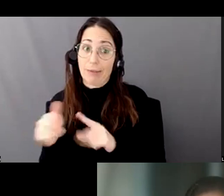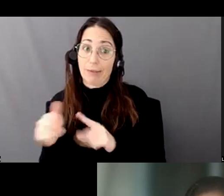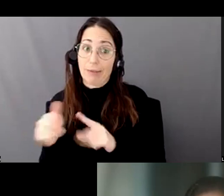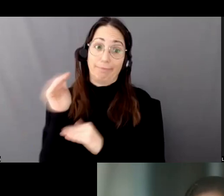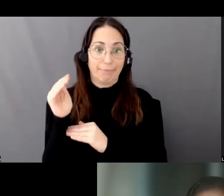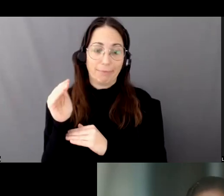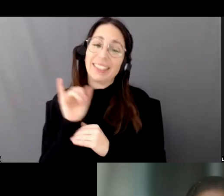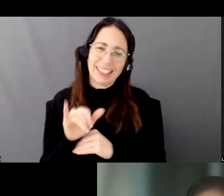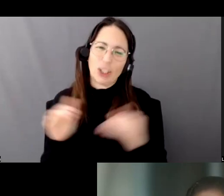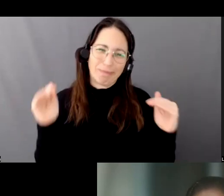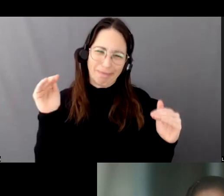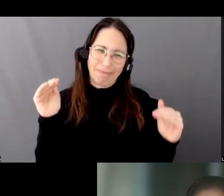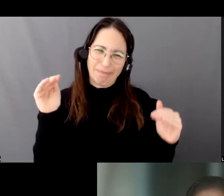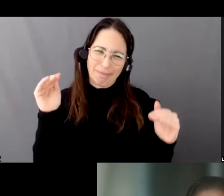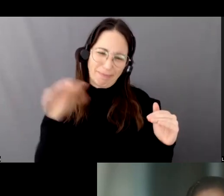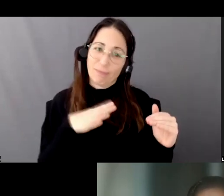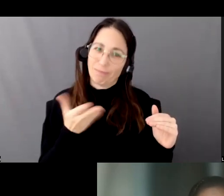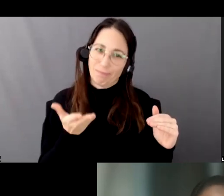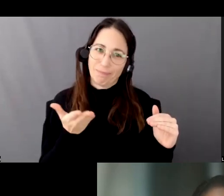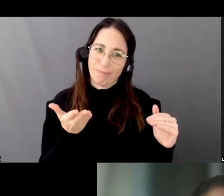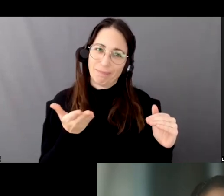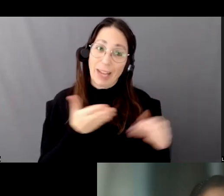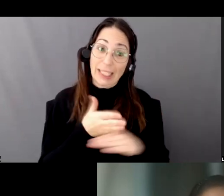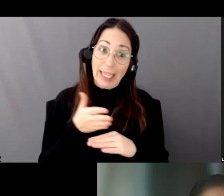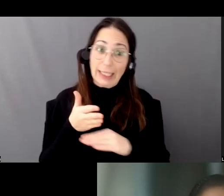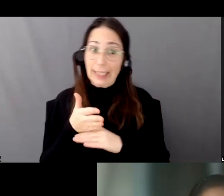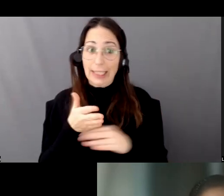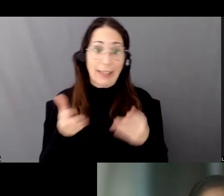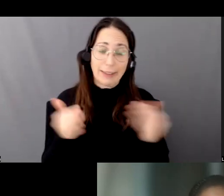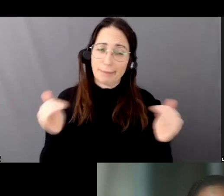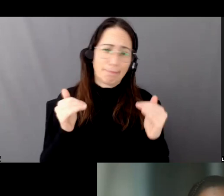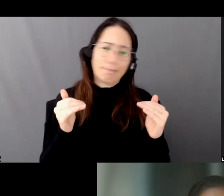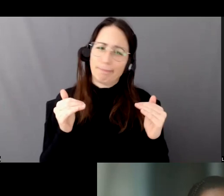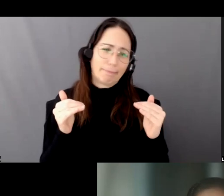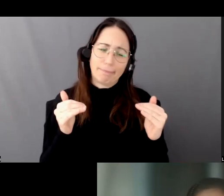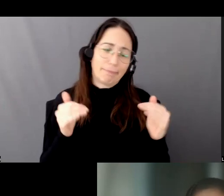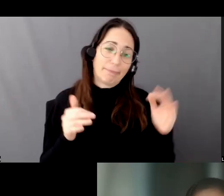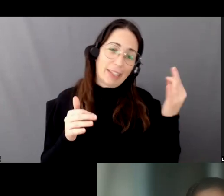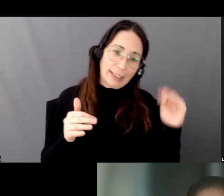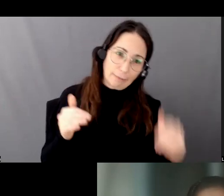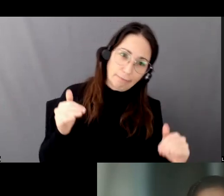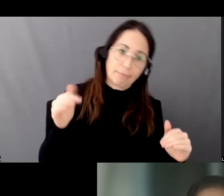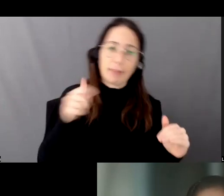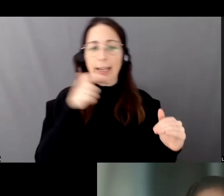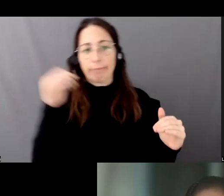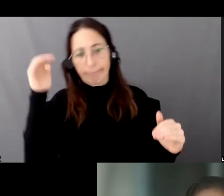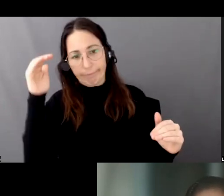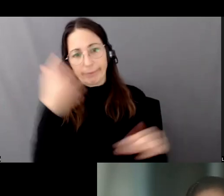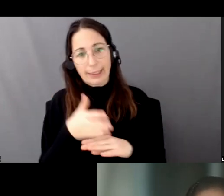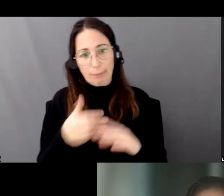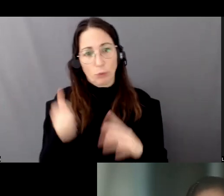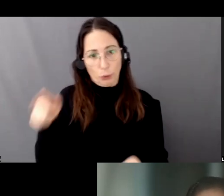cette inégalité entre l'accès aux services, en français et l'accès aux services en